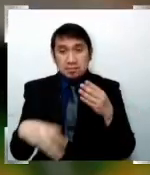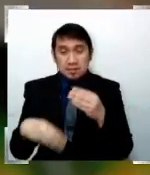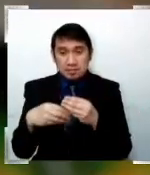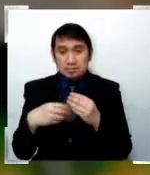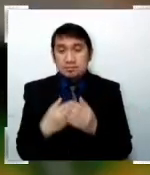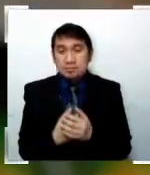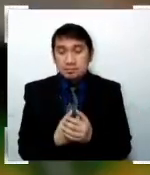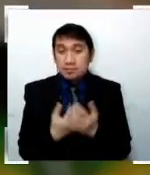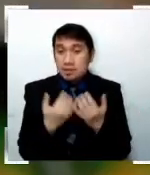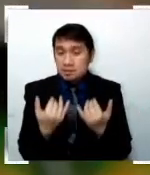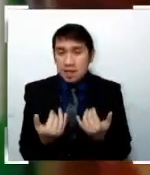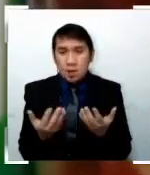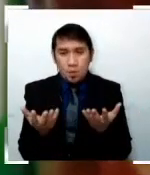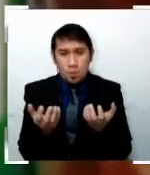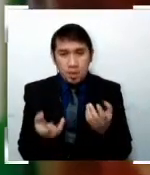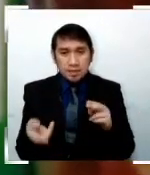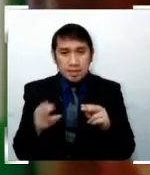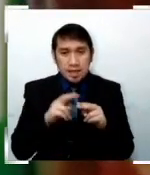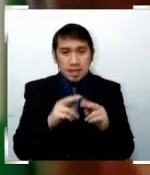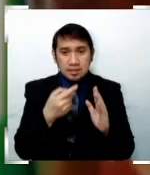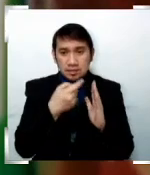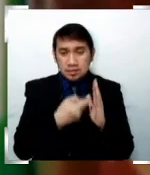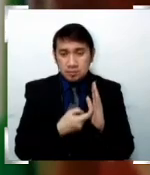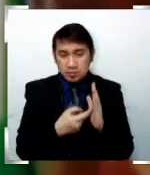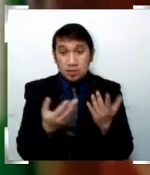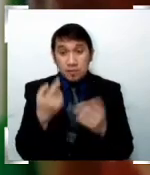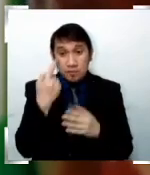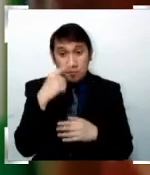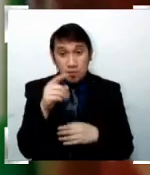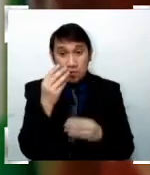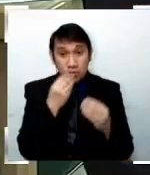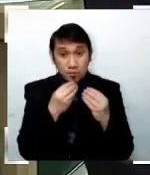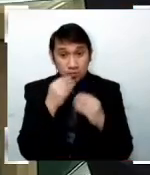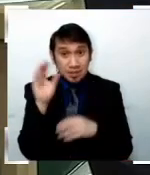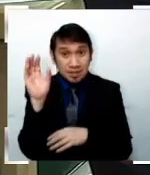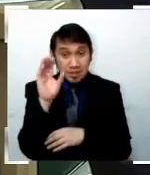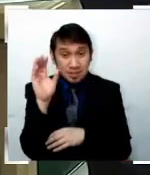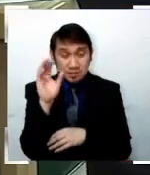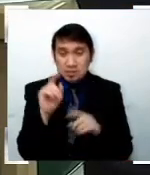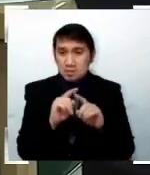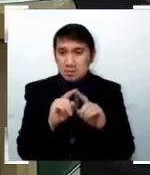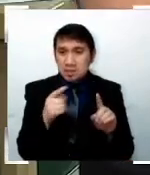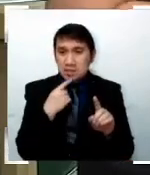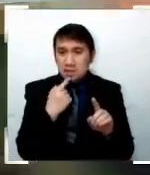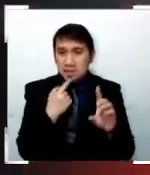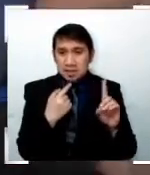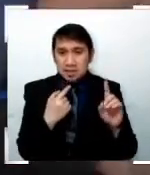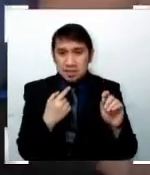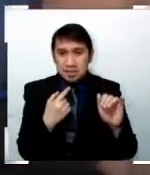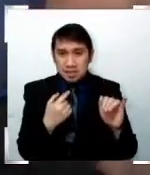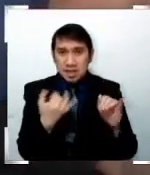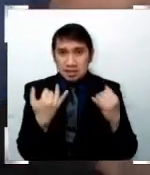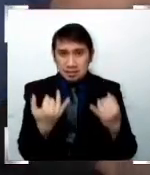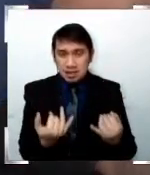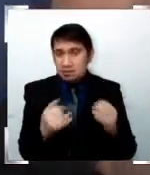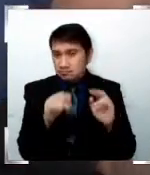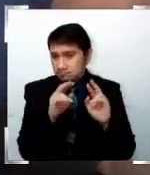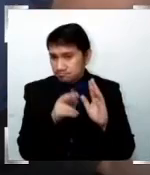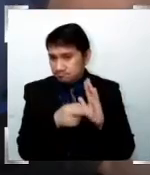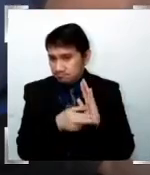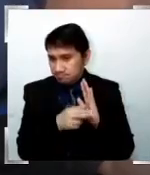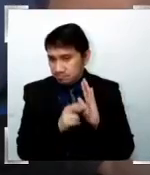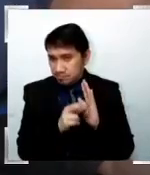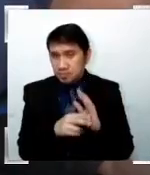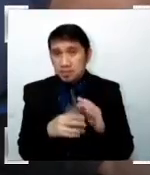rin ang taas presyo ang ilang manufacturers ng Noche Buena products, pero siniguro ng DTI na pag-aaralan itong mabuti. Usually karne, yung